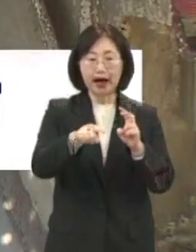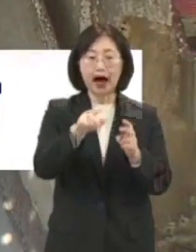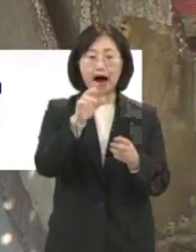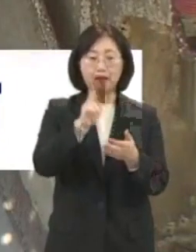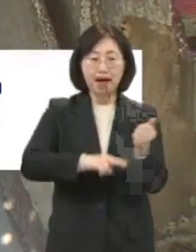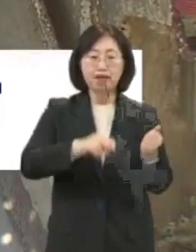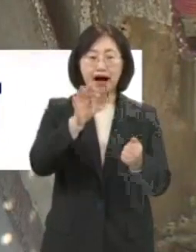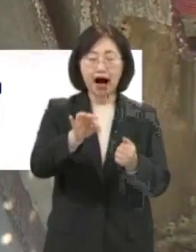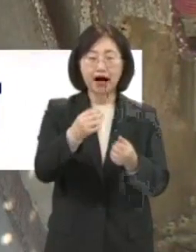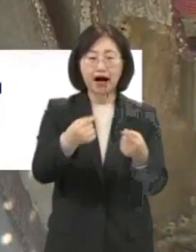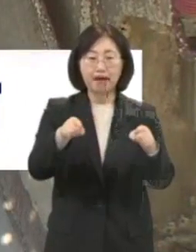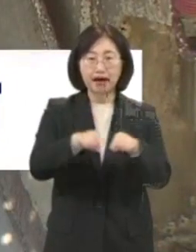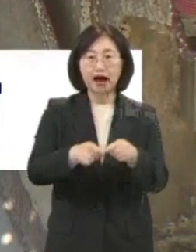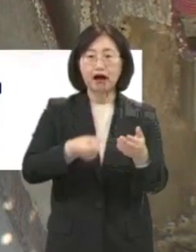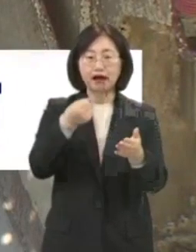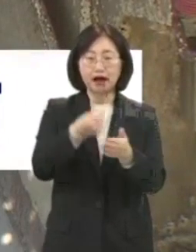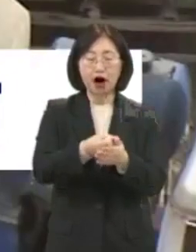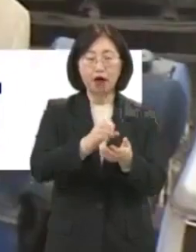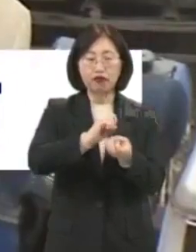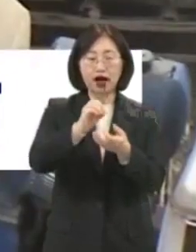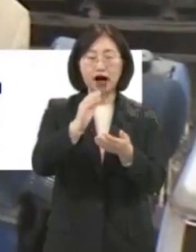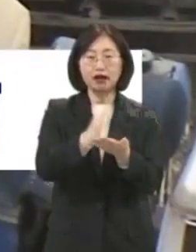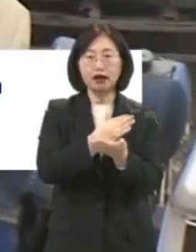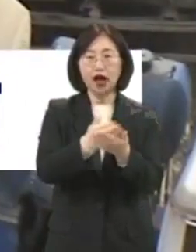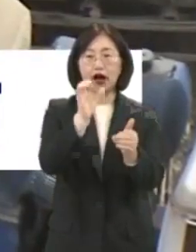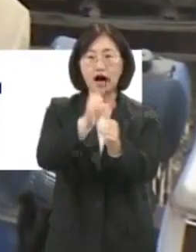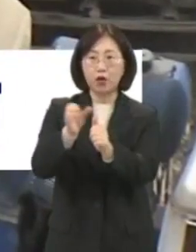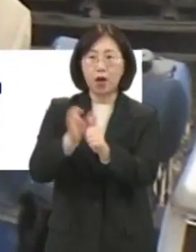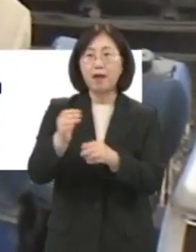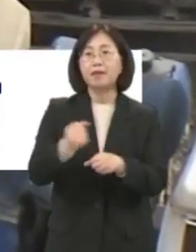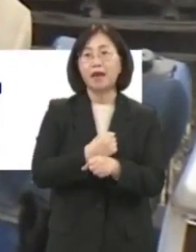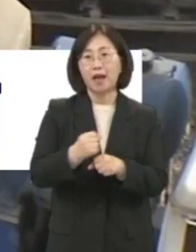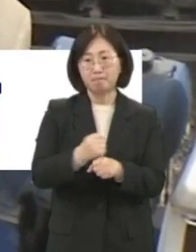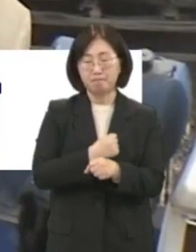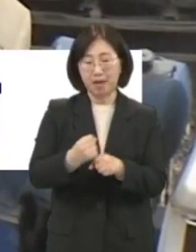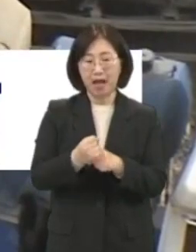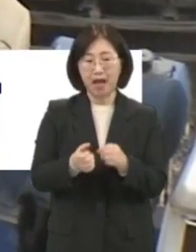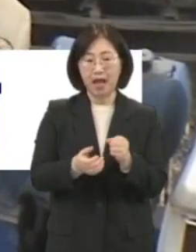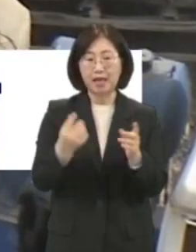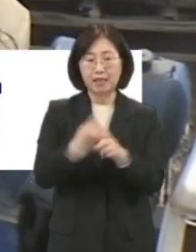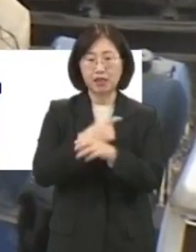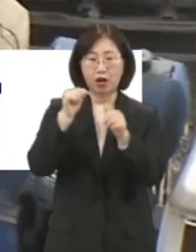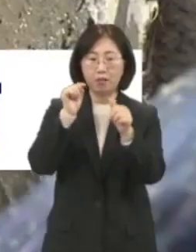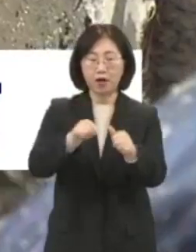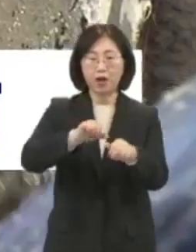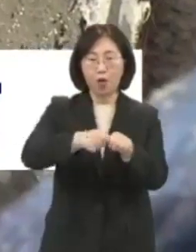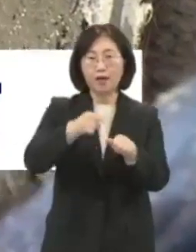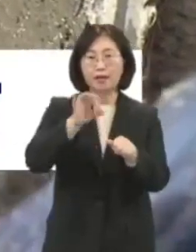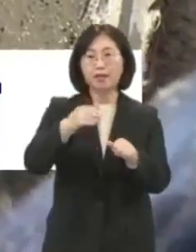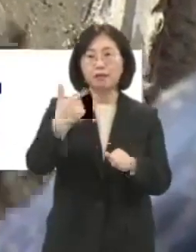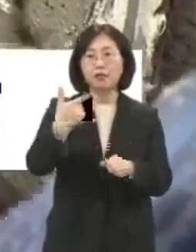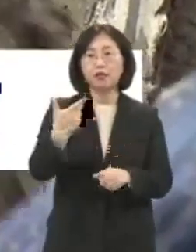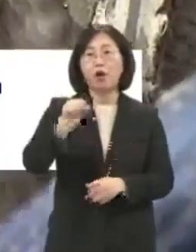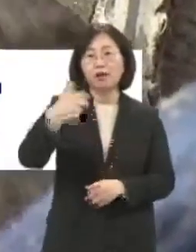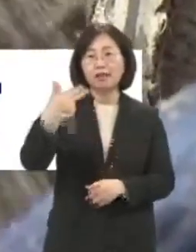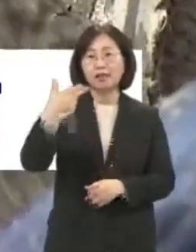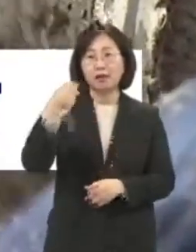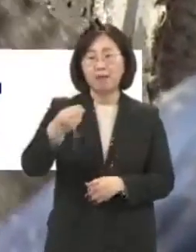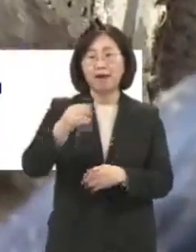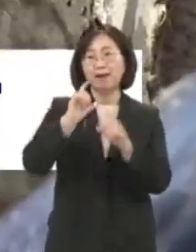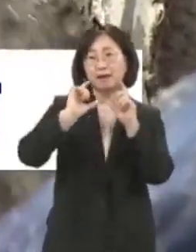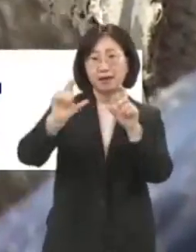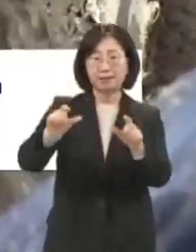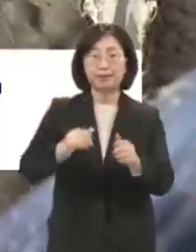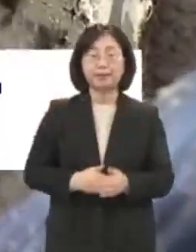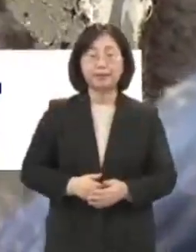함께 결정하고 물량을 상호 배정하는 등 담합한 혐의로 시정 명령과 함께 과징금 6억 7천만 원을 부과했다고